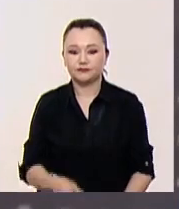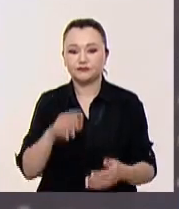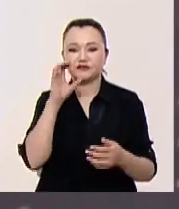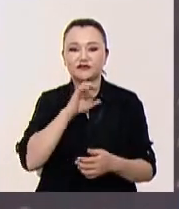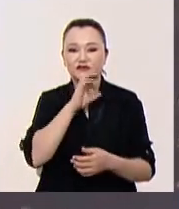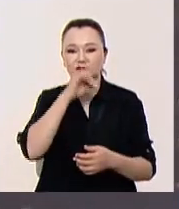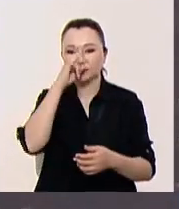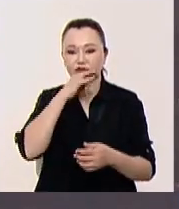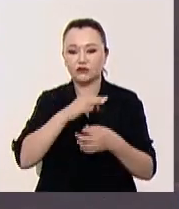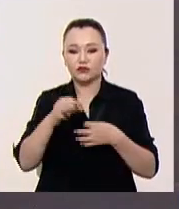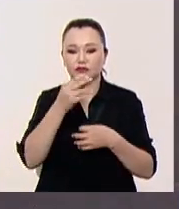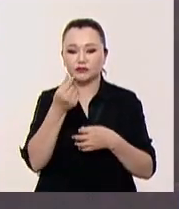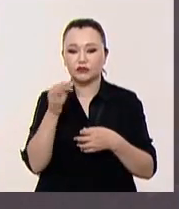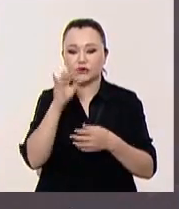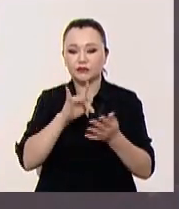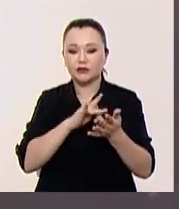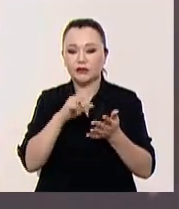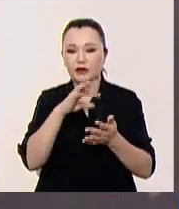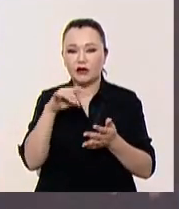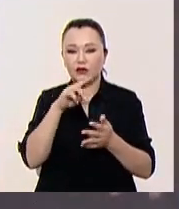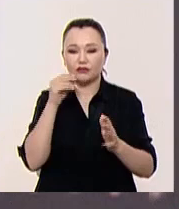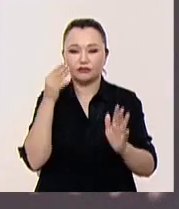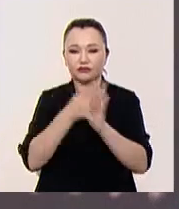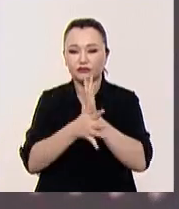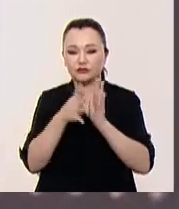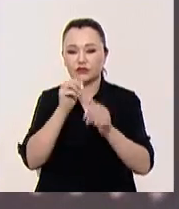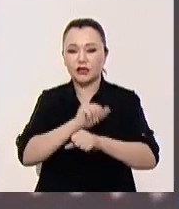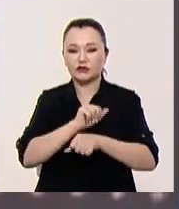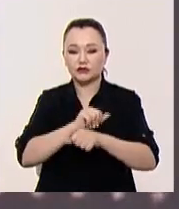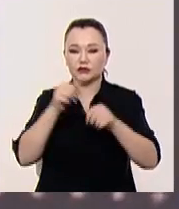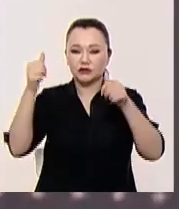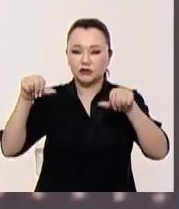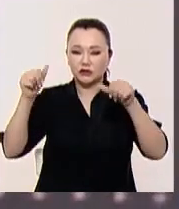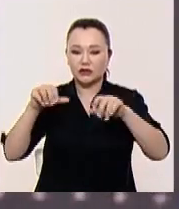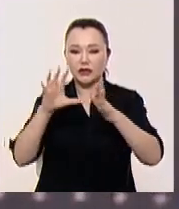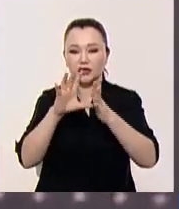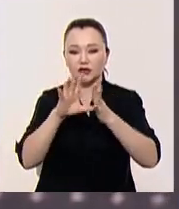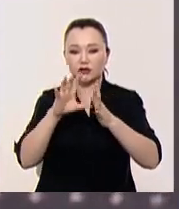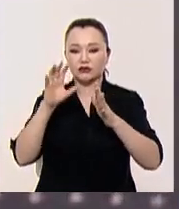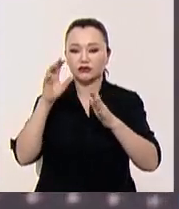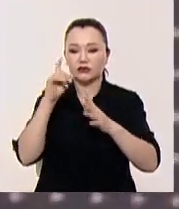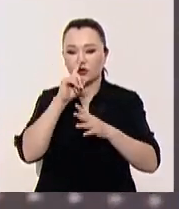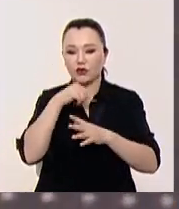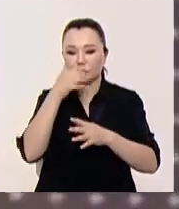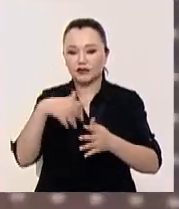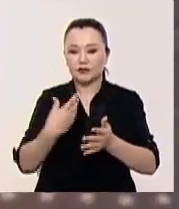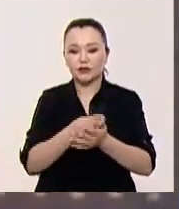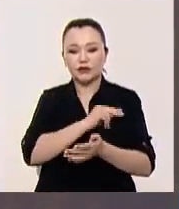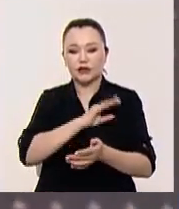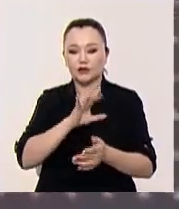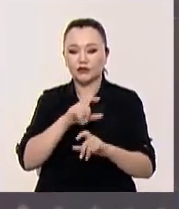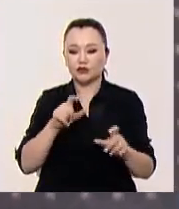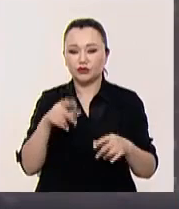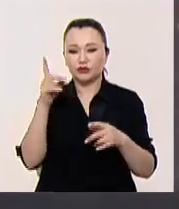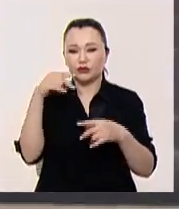Солтүстік Қазақстан облысында бюджеттің миллиондарын жұмсап, аялдамалардың жанына орнатылған электронды тақтайшалар бір жылдан бері істемей тұр. Тұрғындар